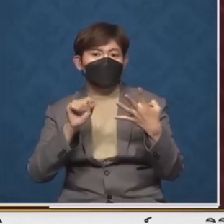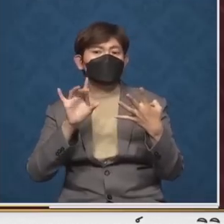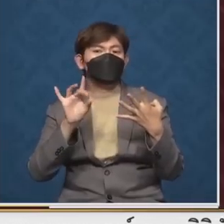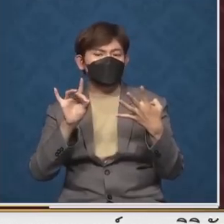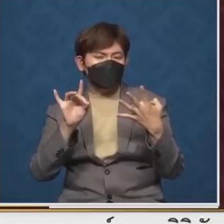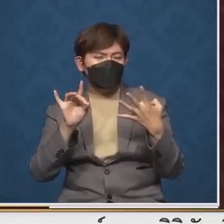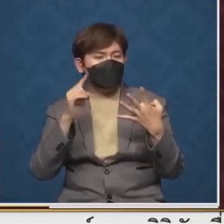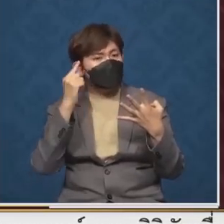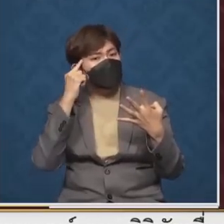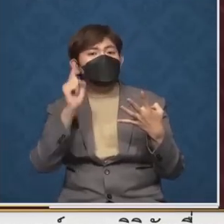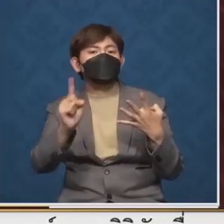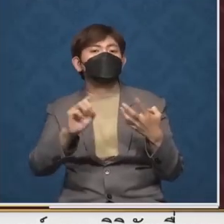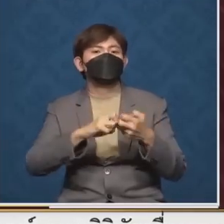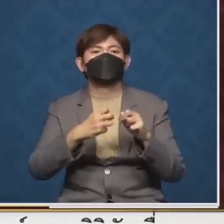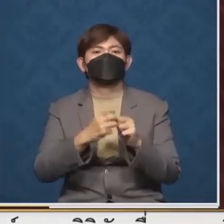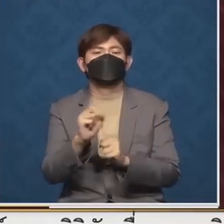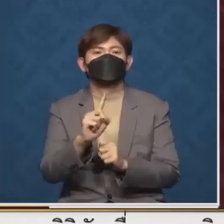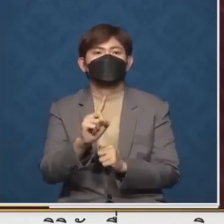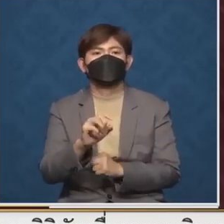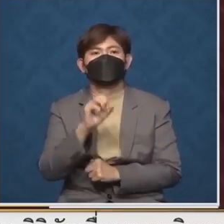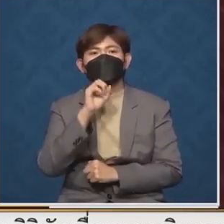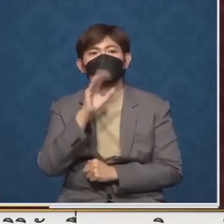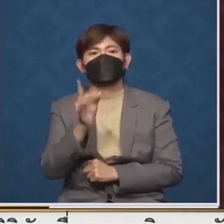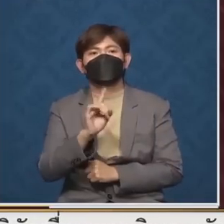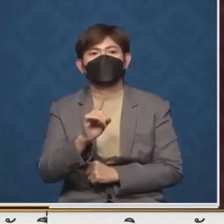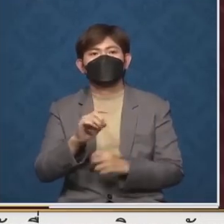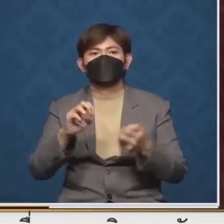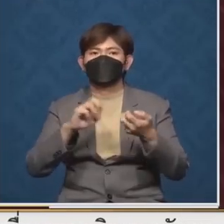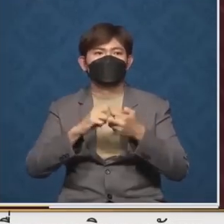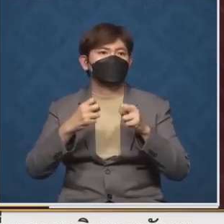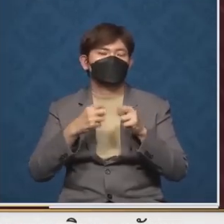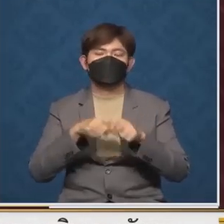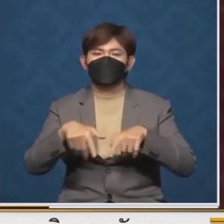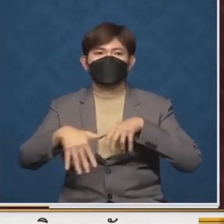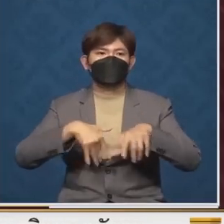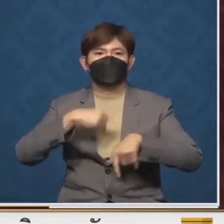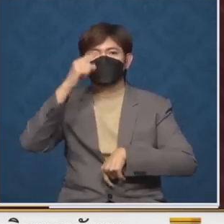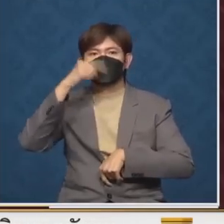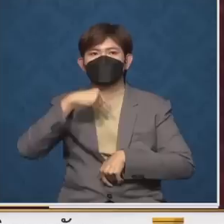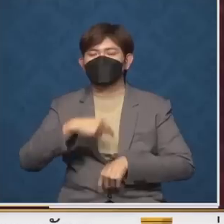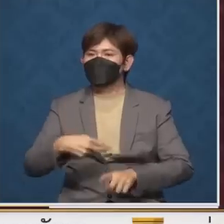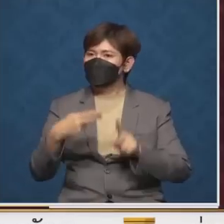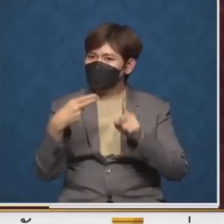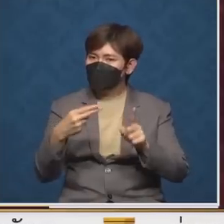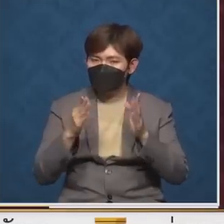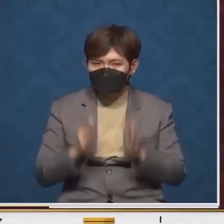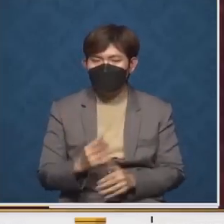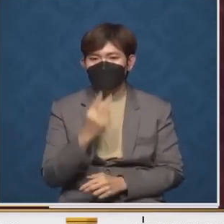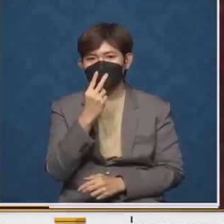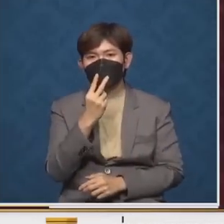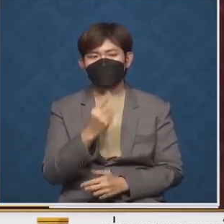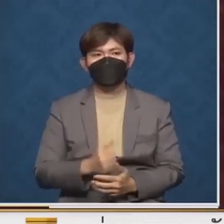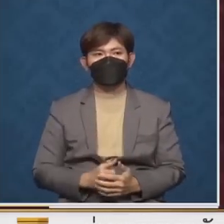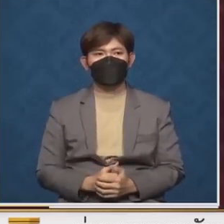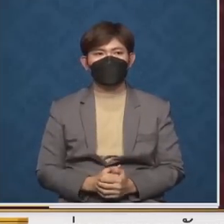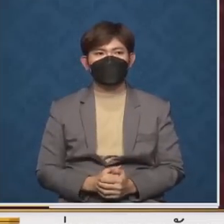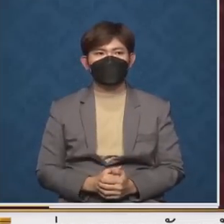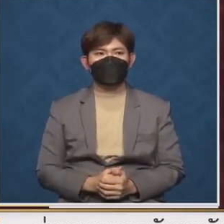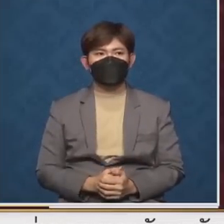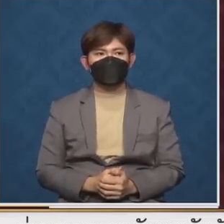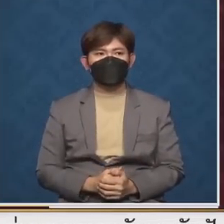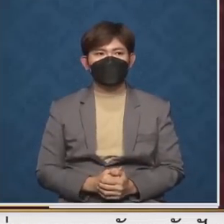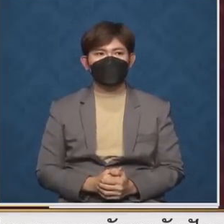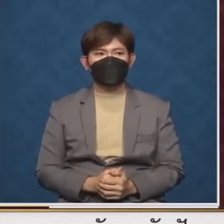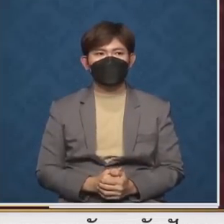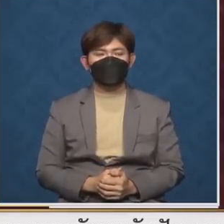ล ท่านว่าเกิดอะไรขึ้น ผมบอกวาอี้คือจุดตายของคนไทยเป็หมนๆ สบครับท่ไปดูครั